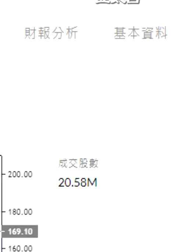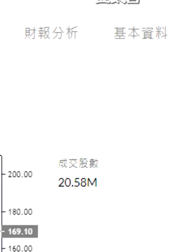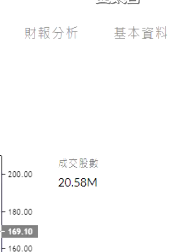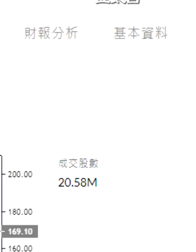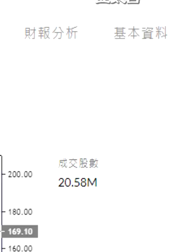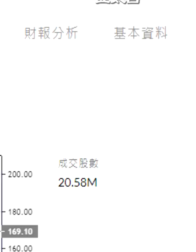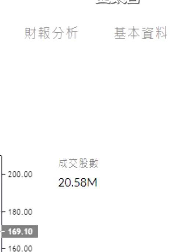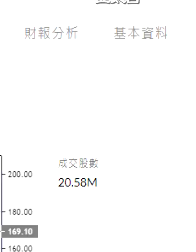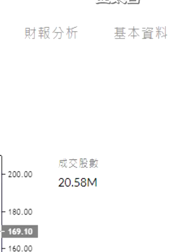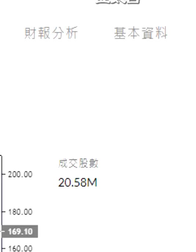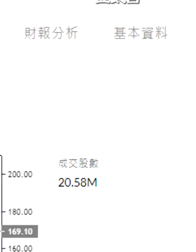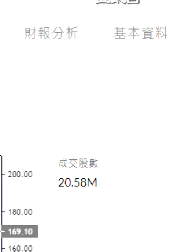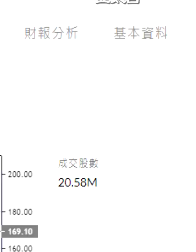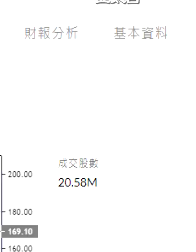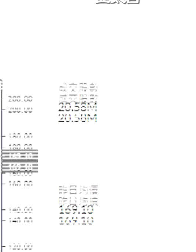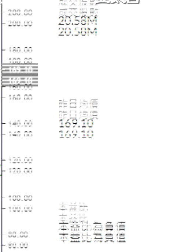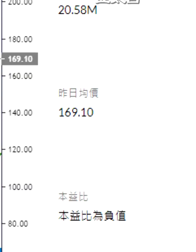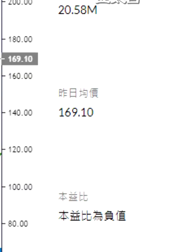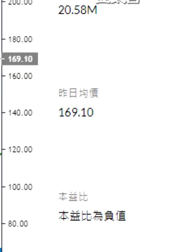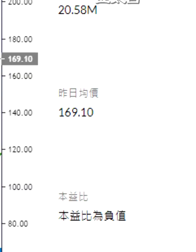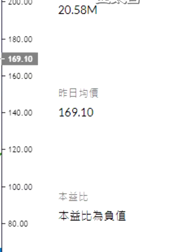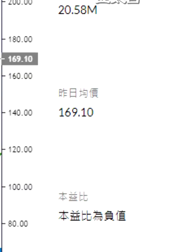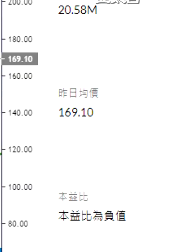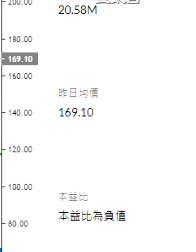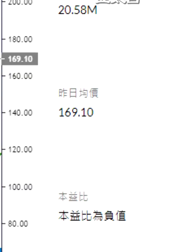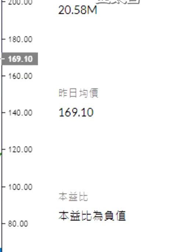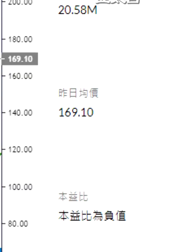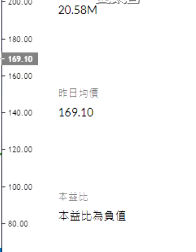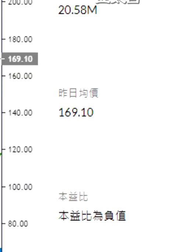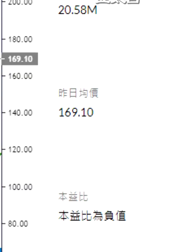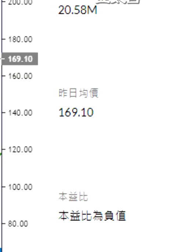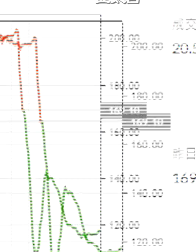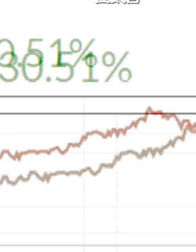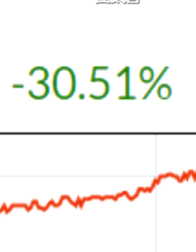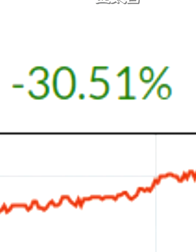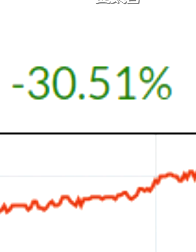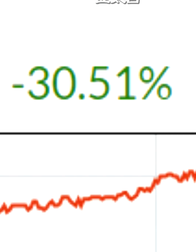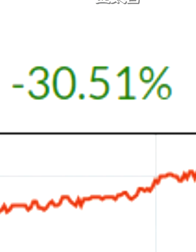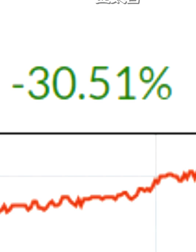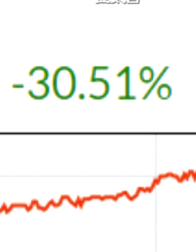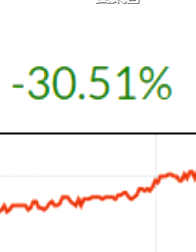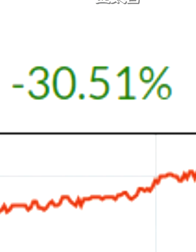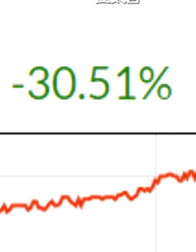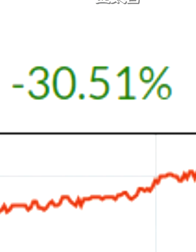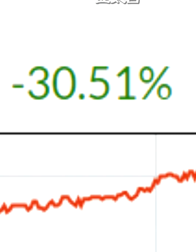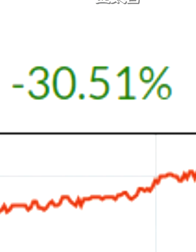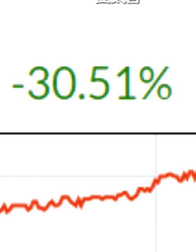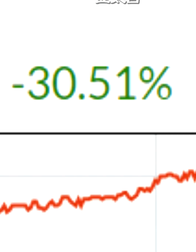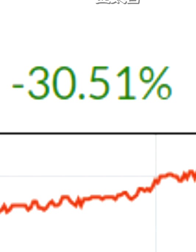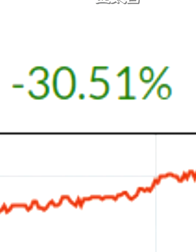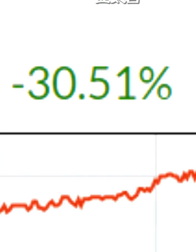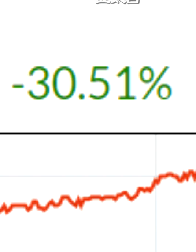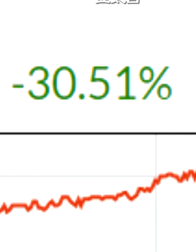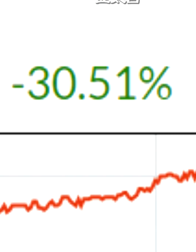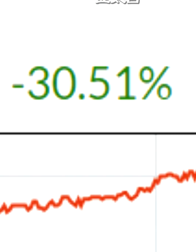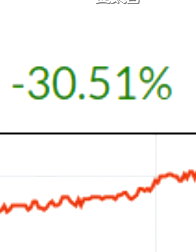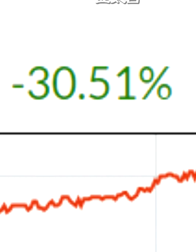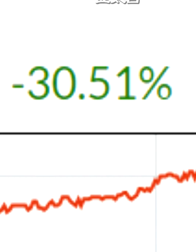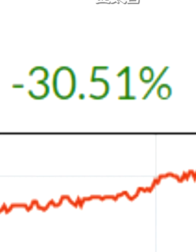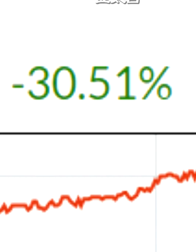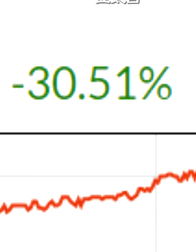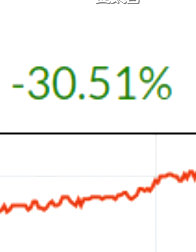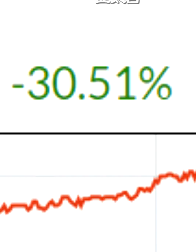雅疫苗没有通过紧急授权审查，消息一出，股价应声重挫，收盘117.5元，下